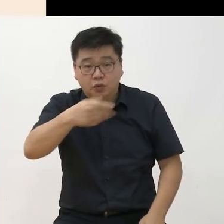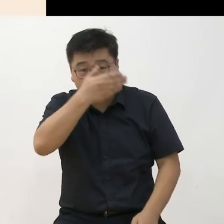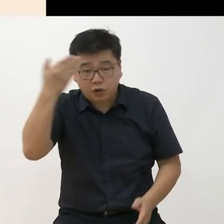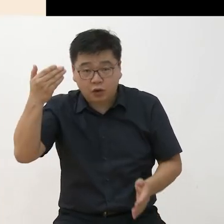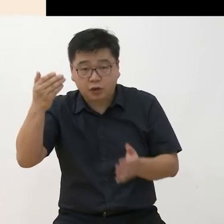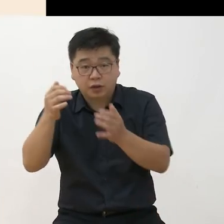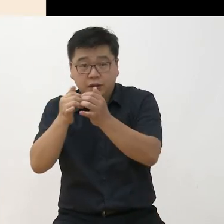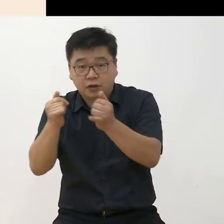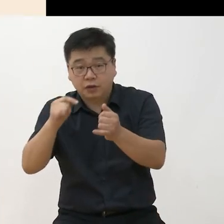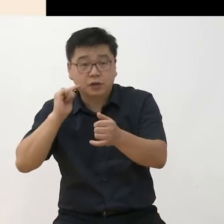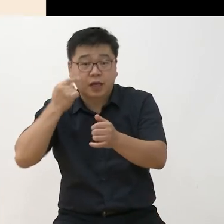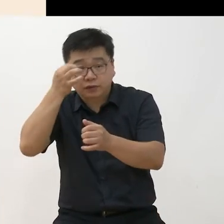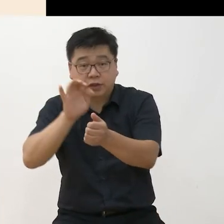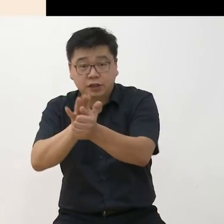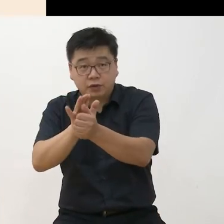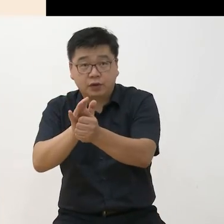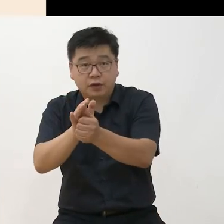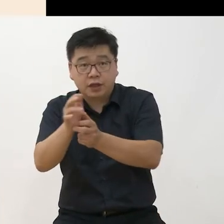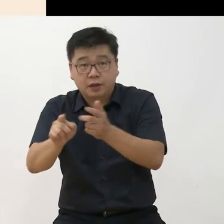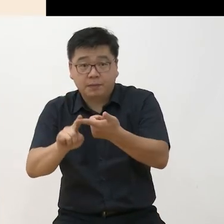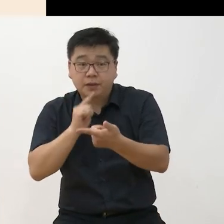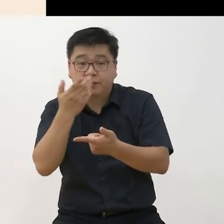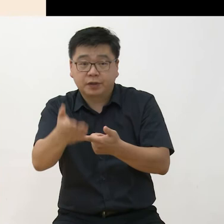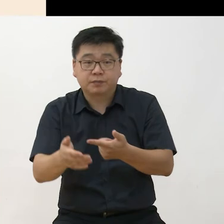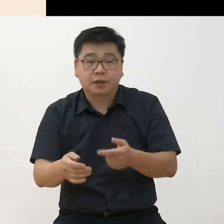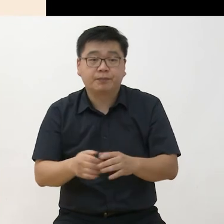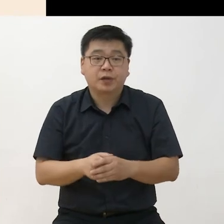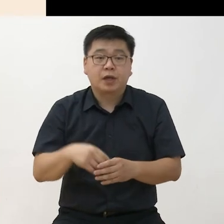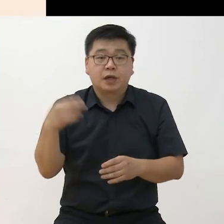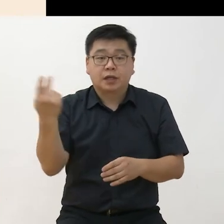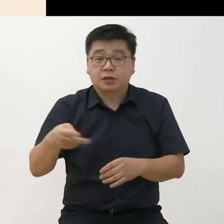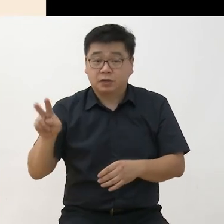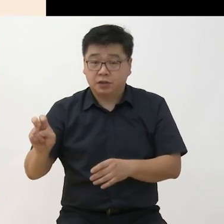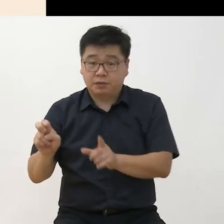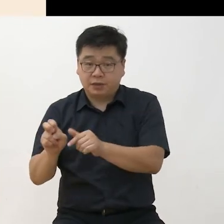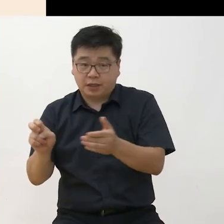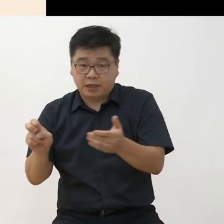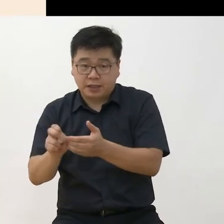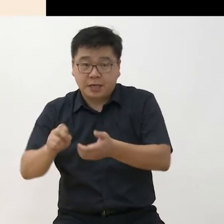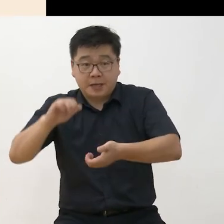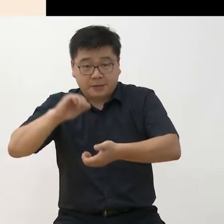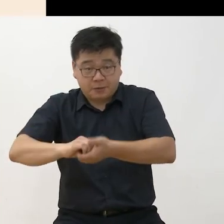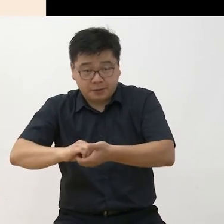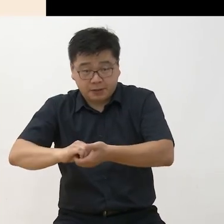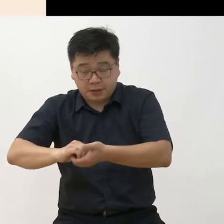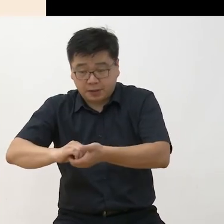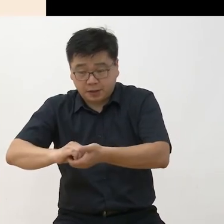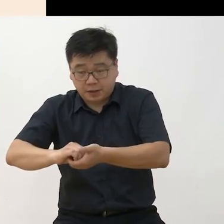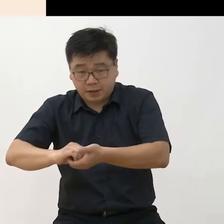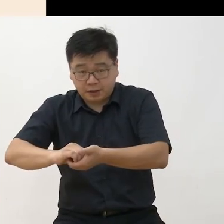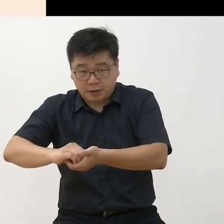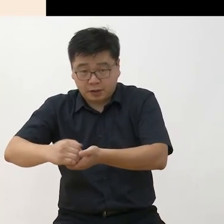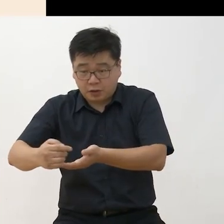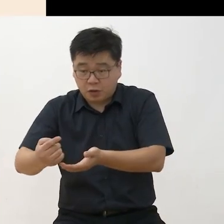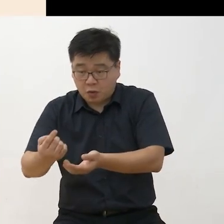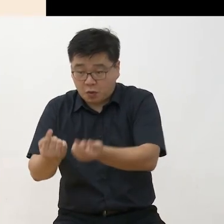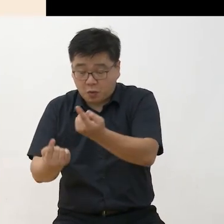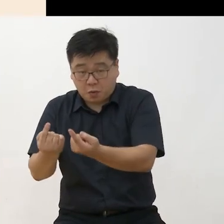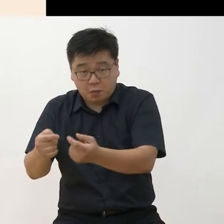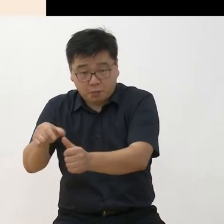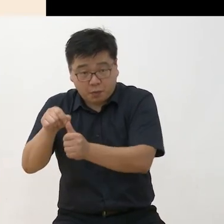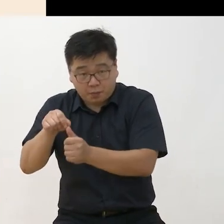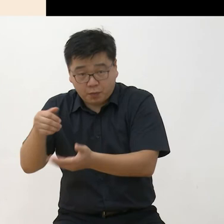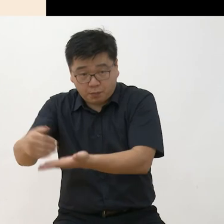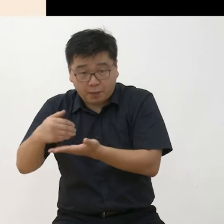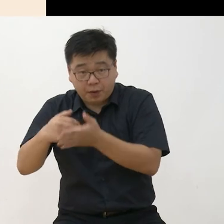대해서 말씀을 드리도록 하겠습니다. 문화계에 2020년까지는 정시 공모로 진행을 했었는데